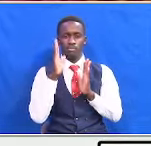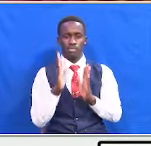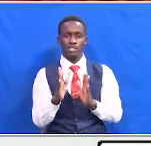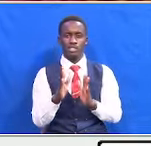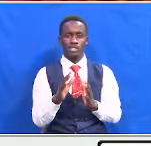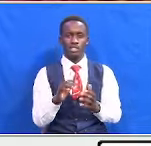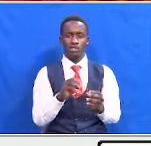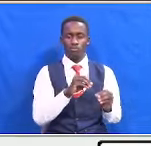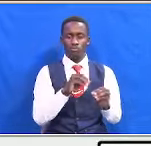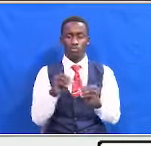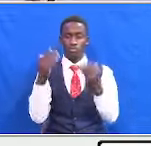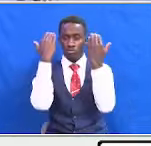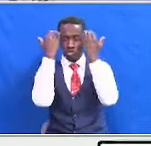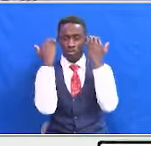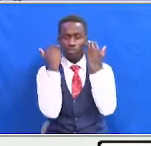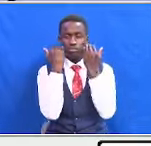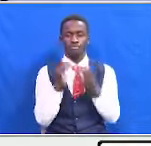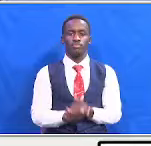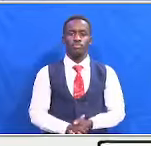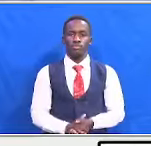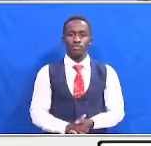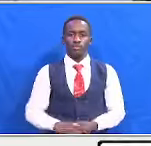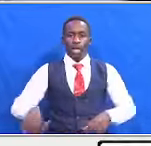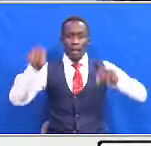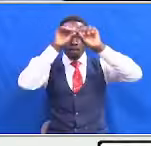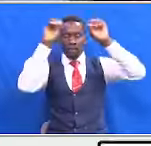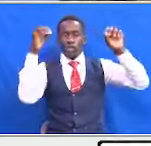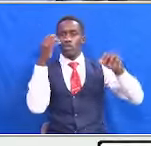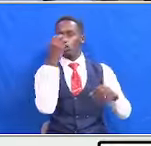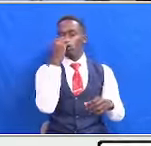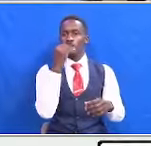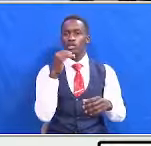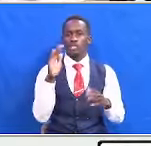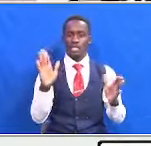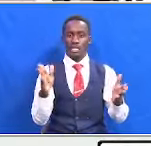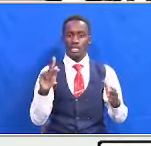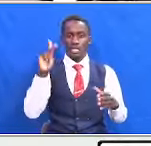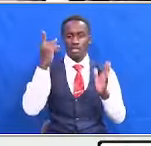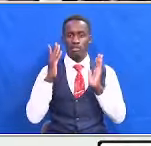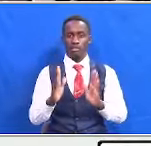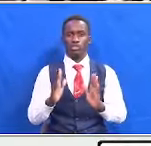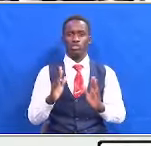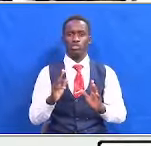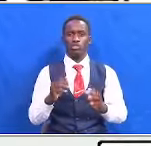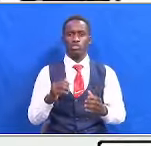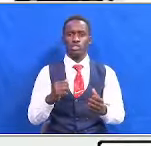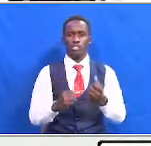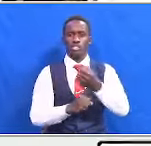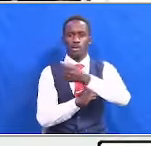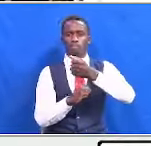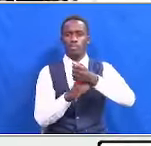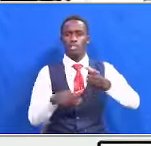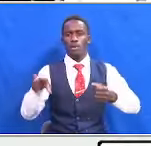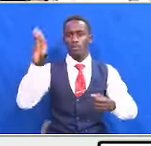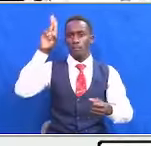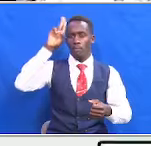duly arraigned in court. Aitha, Rais Ruto amewahimiza Wakenya kushirikiana na maafisa wa idara ya upelelezi ya